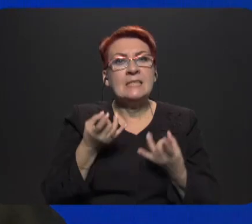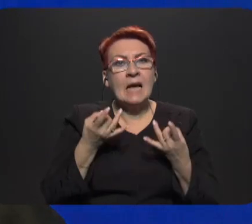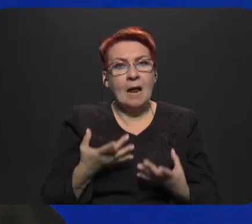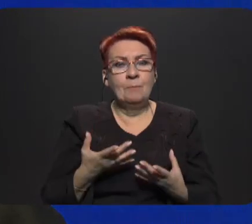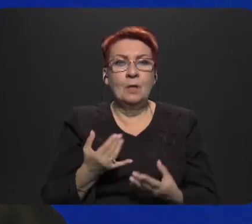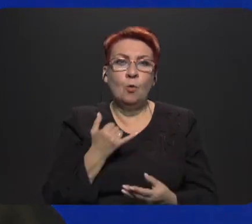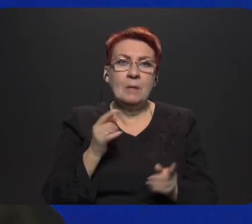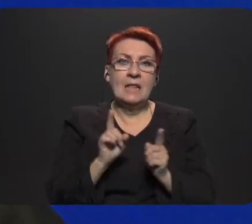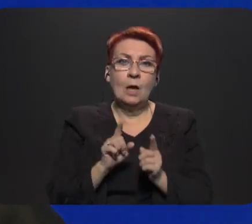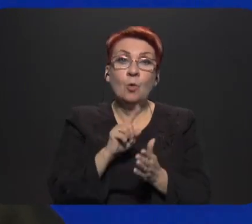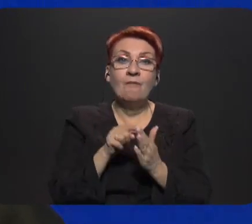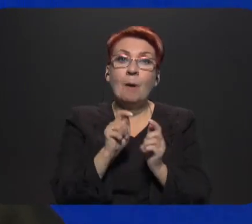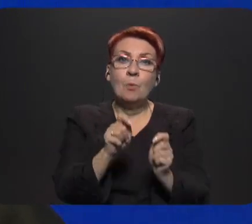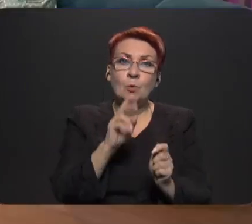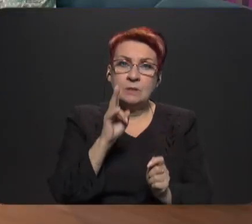вот вопрос.